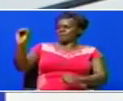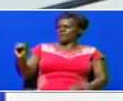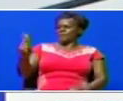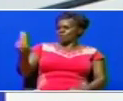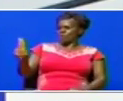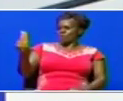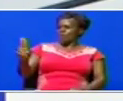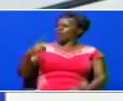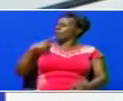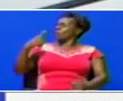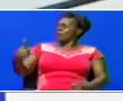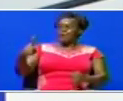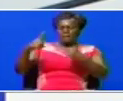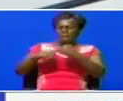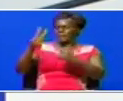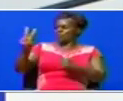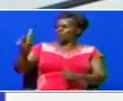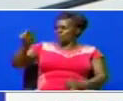Uhuru Kenyatta,